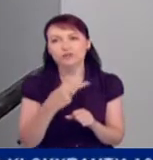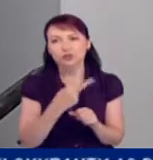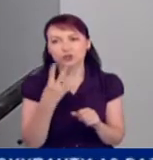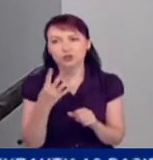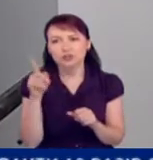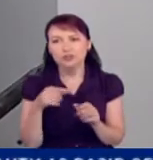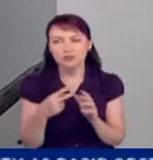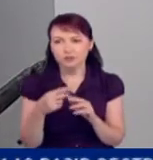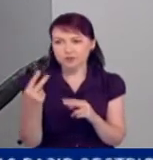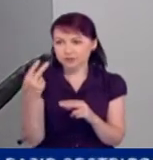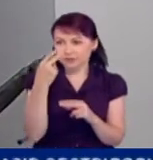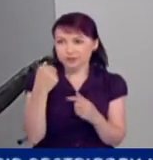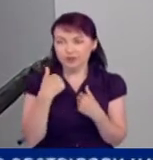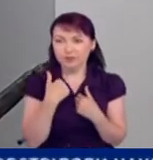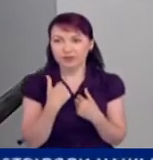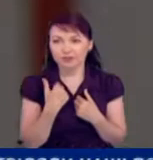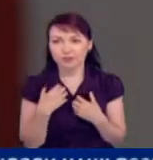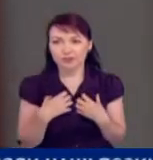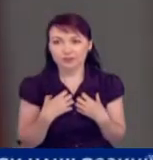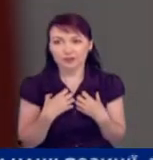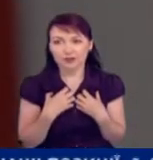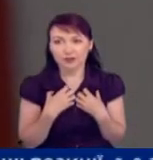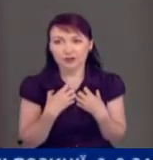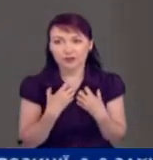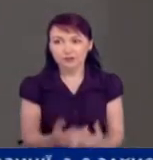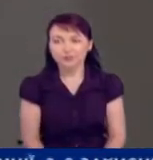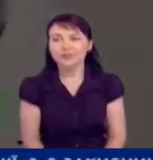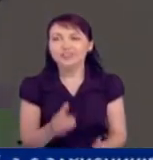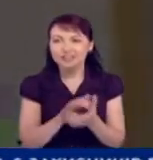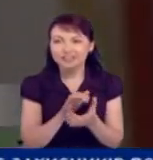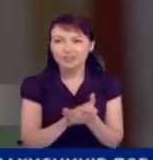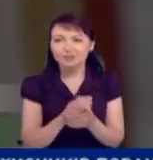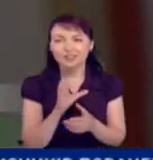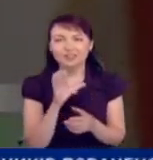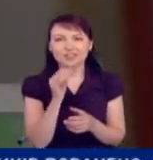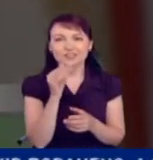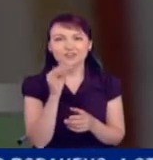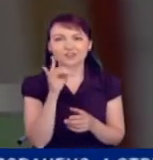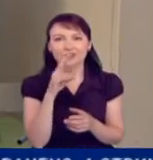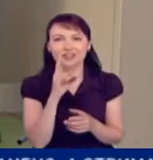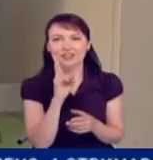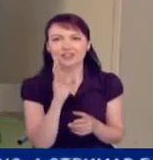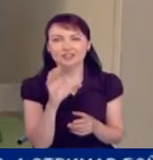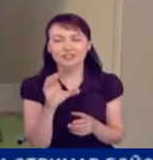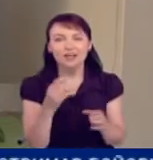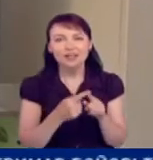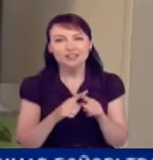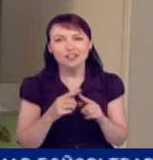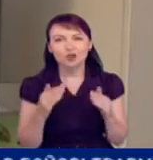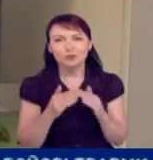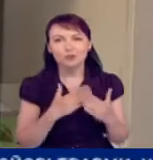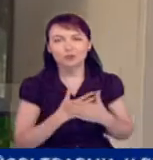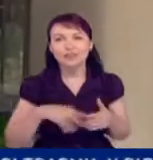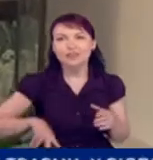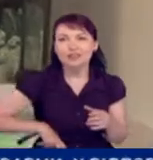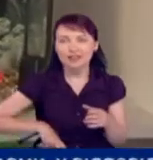Він так на мене дивиться, що мені стає страшно. Знайомтесь, це сфінкси. Доббі і Мері – домашні улюбленці